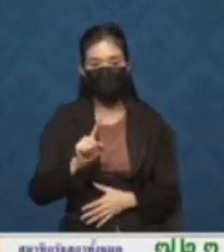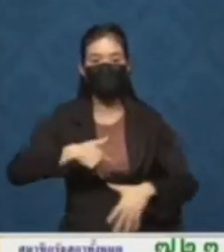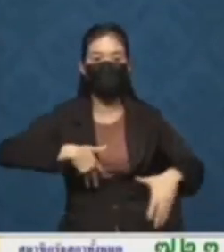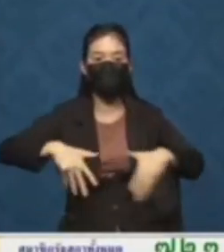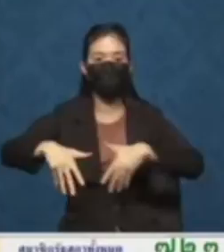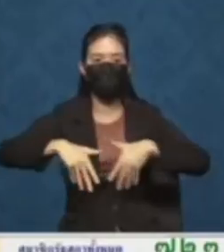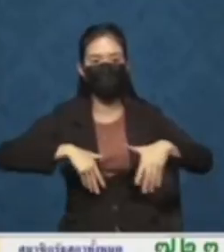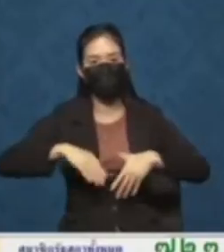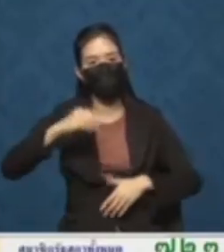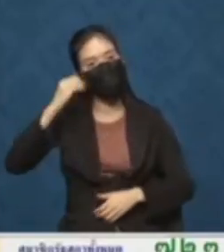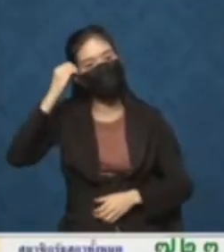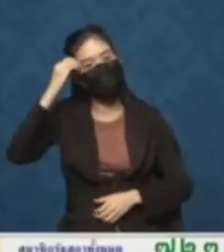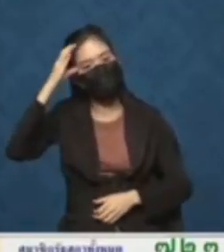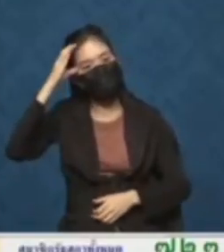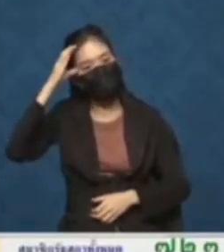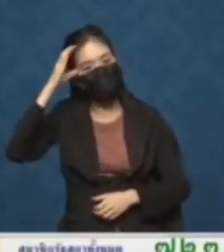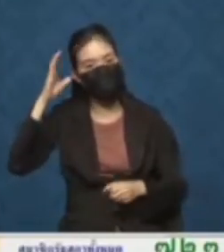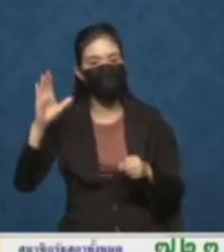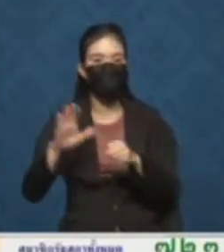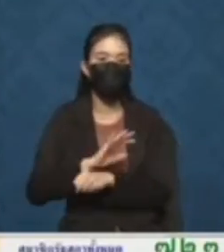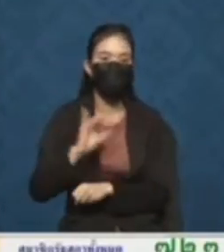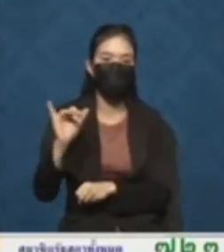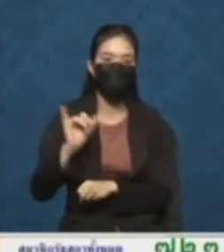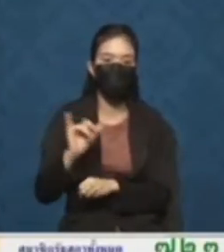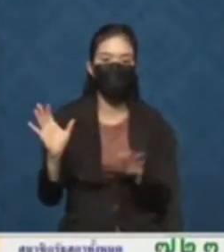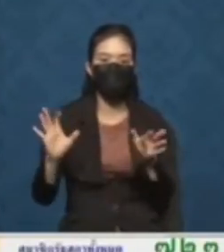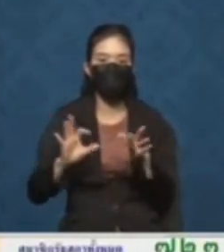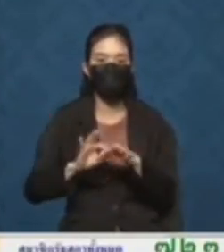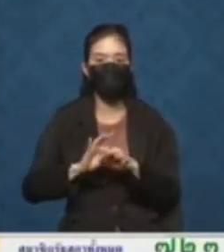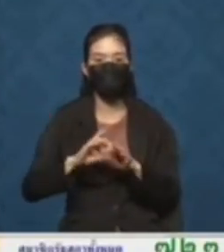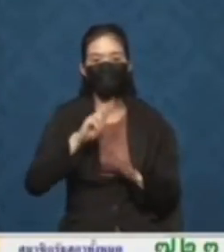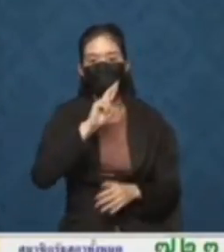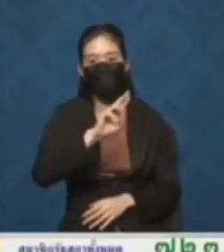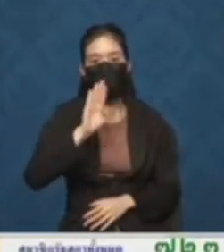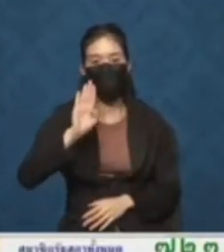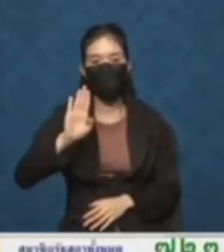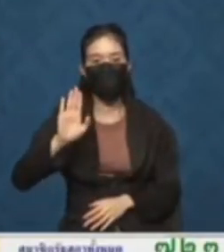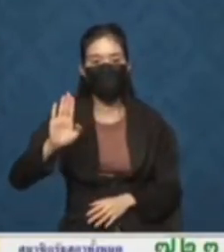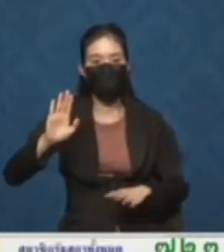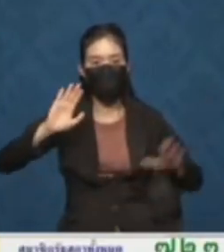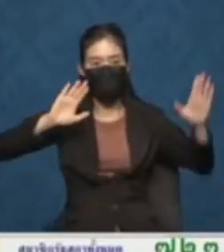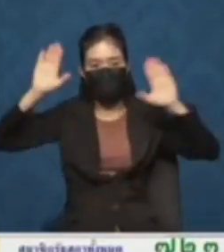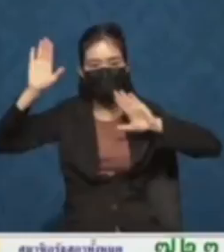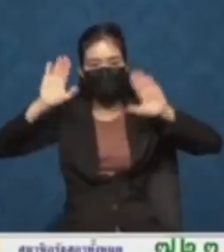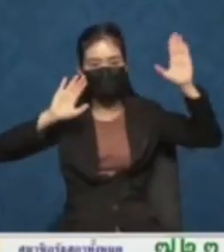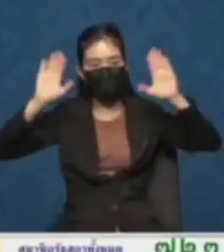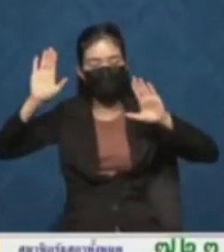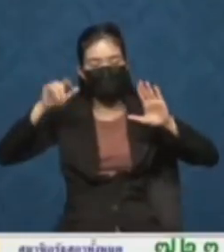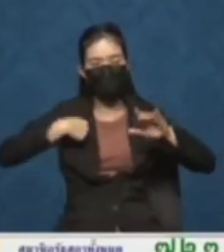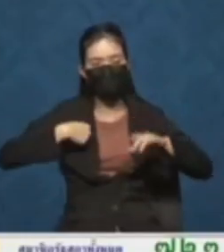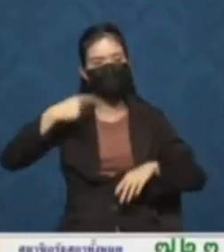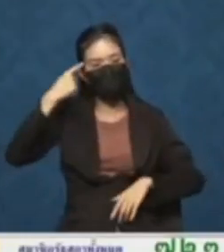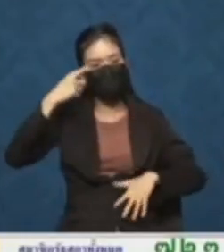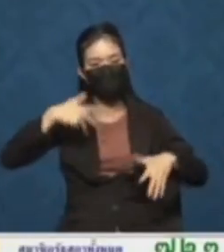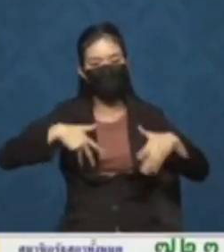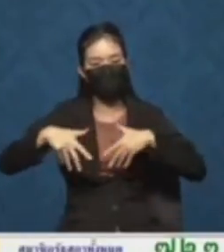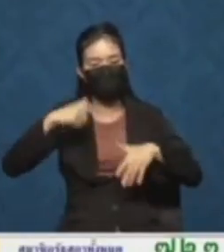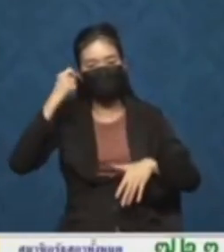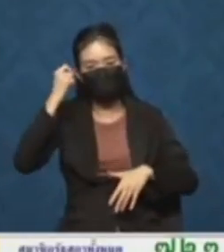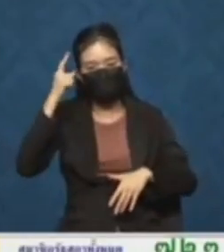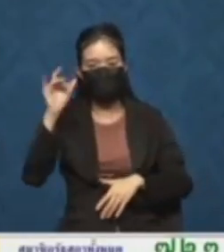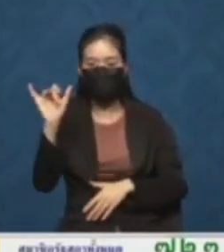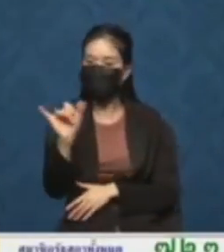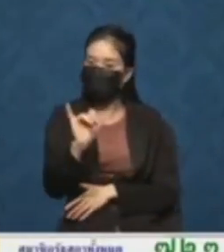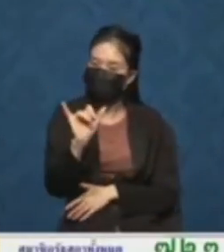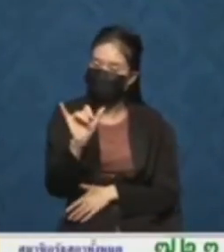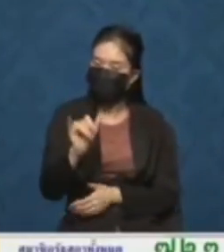ข้าใจในระบอบประชาธิปไตยอันมีพระมหากษัตริย์ทรงเป็นประมุขเข้าใจอย่